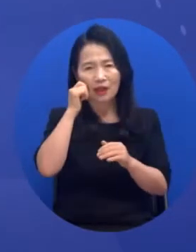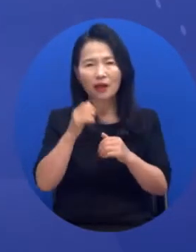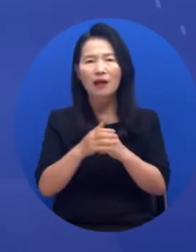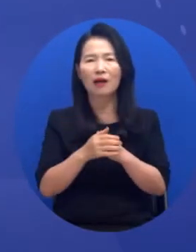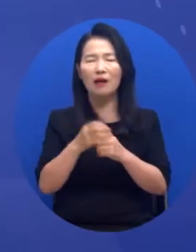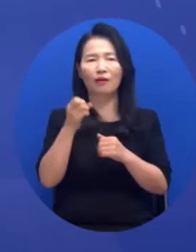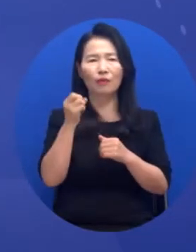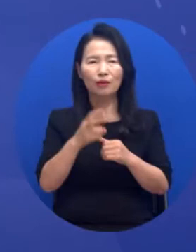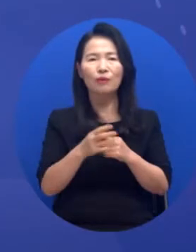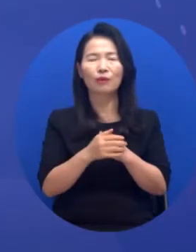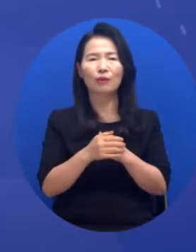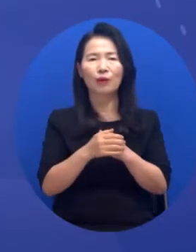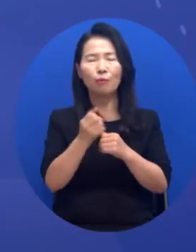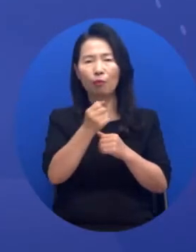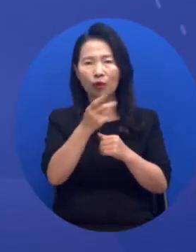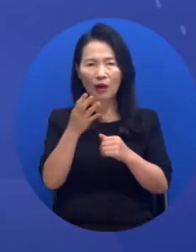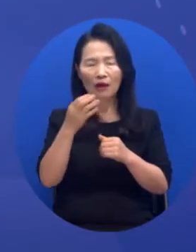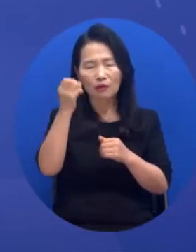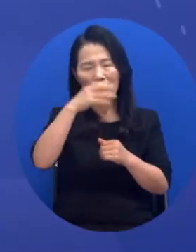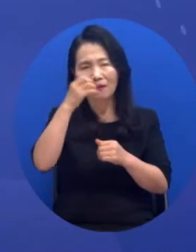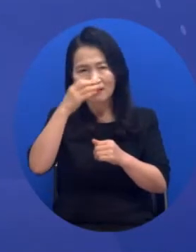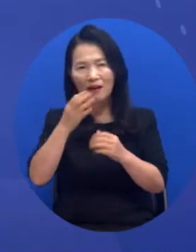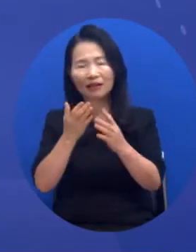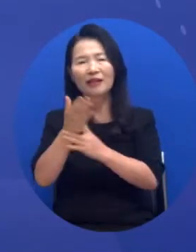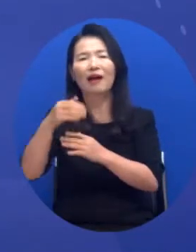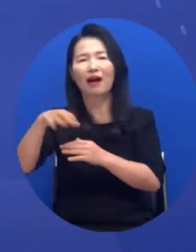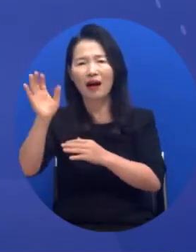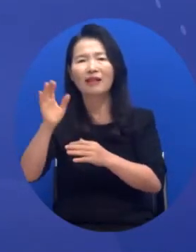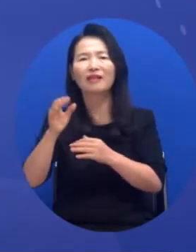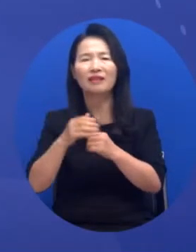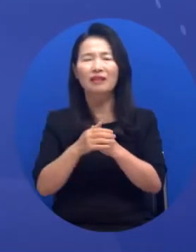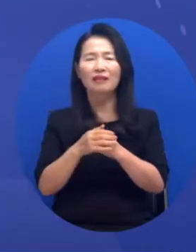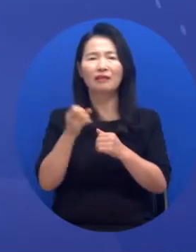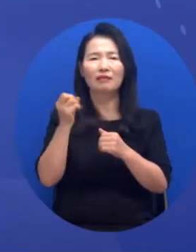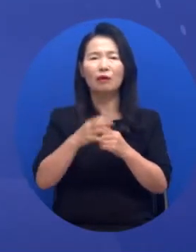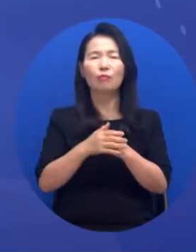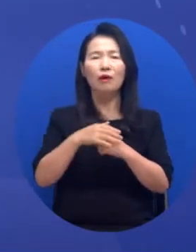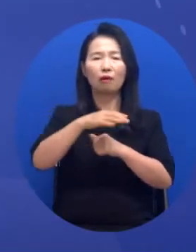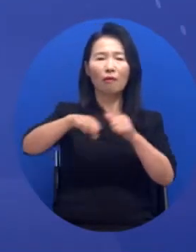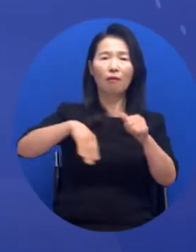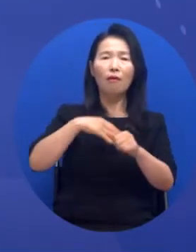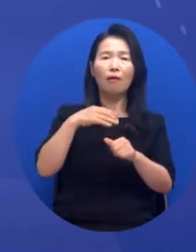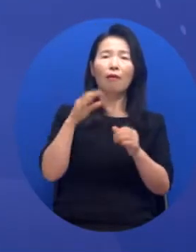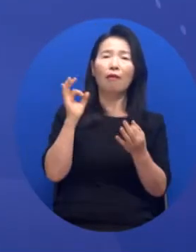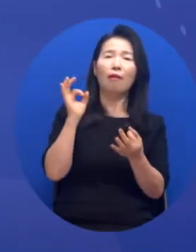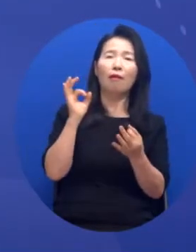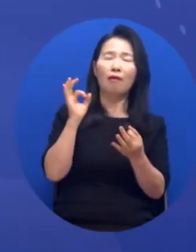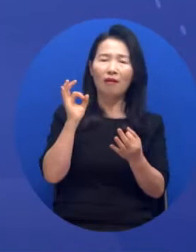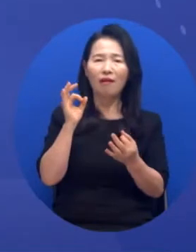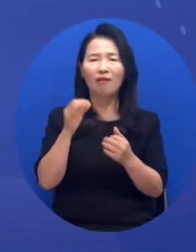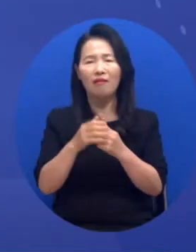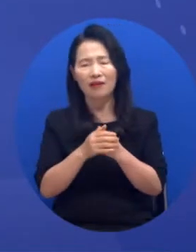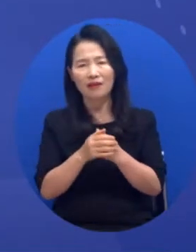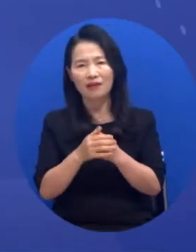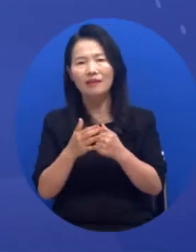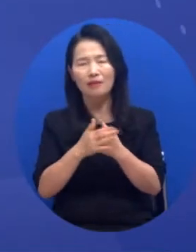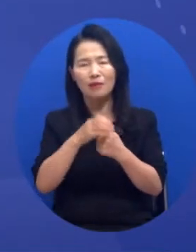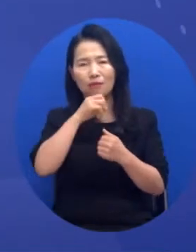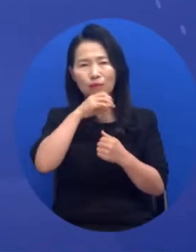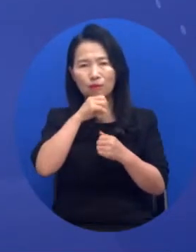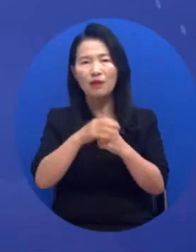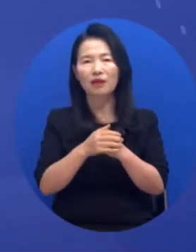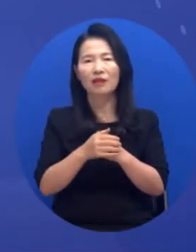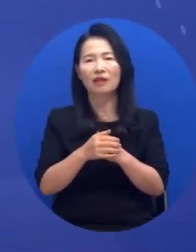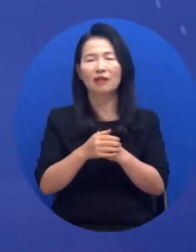동의를 구하고 넘어갔다 홈 거점 교회에 모인 총대들은 들러리가 됐다 이런 항의 가만히 있었습니다 그래서 총회 중간에